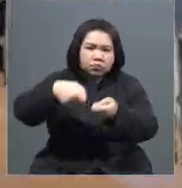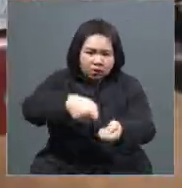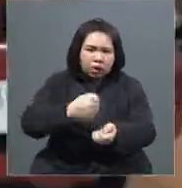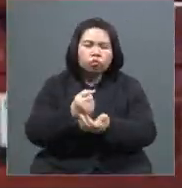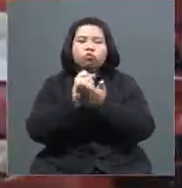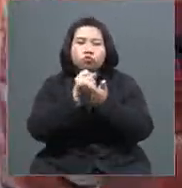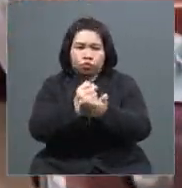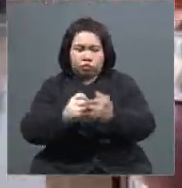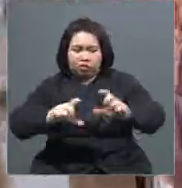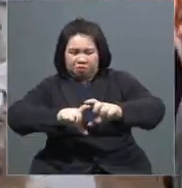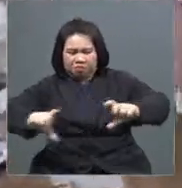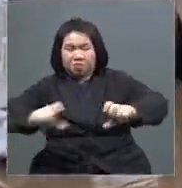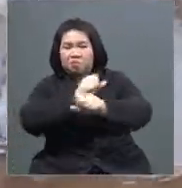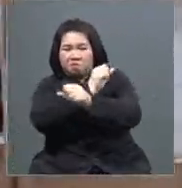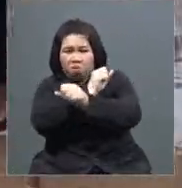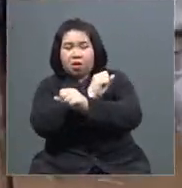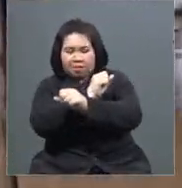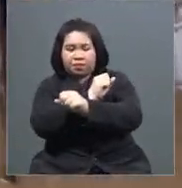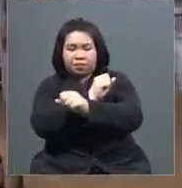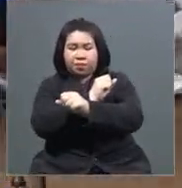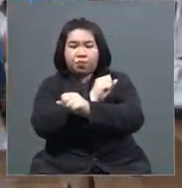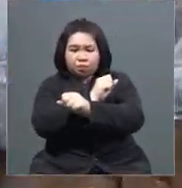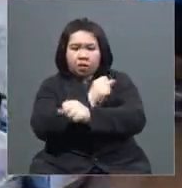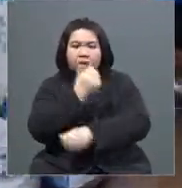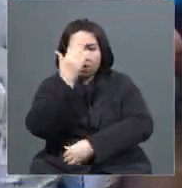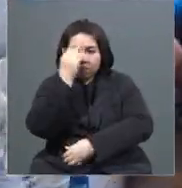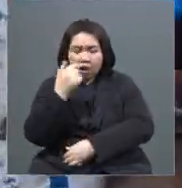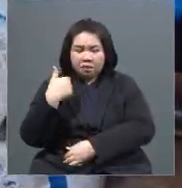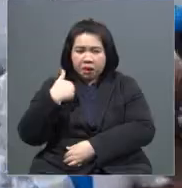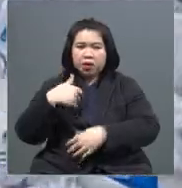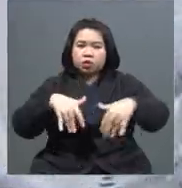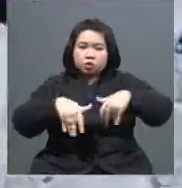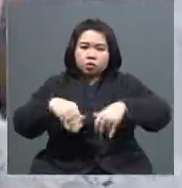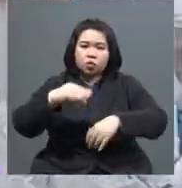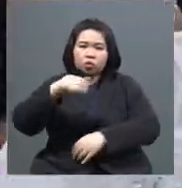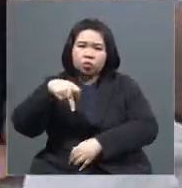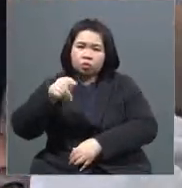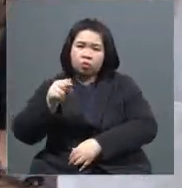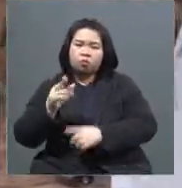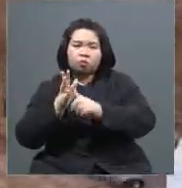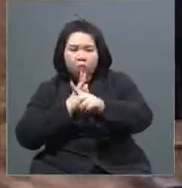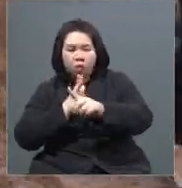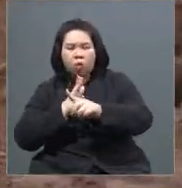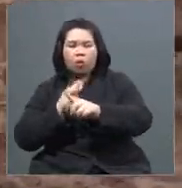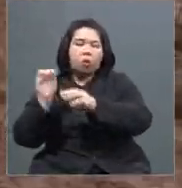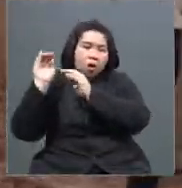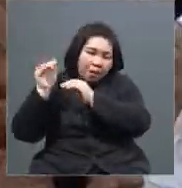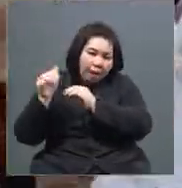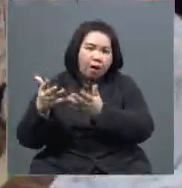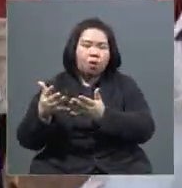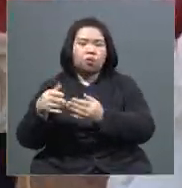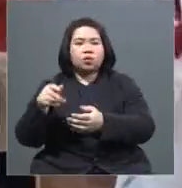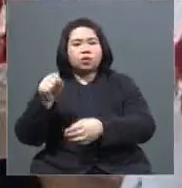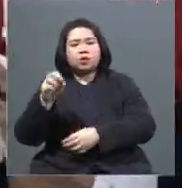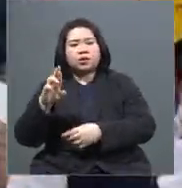นน้ำป้องกันไม่ให้น้ำเนี่ยไหลเข้าชุมชนในพื้นที่ไม่ว่าจะเป็นชุมชนโพสีป่าพร้าวสะแก้วแล้วก็มีการจัดชุด